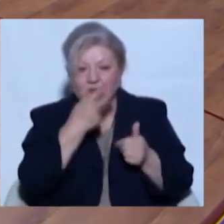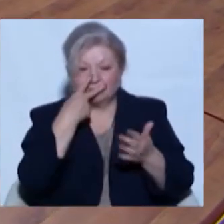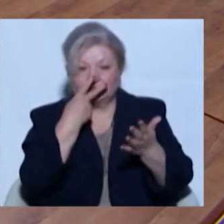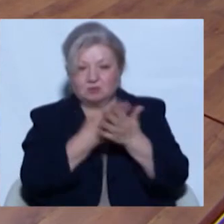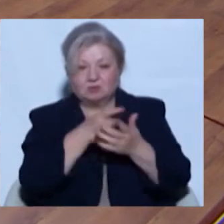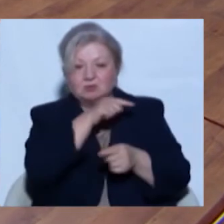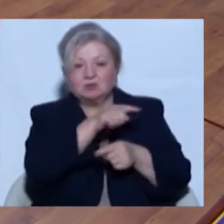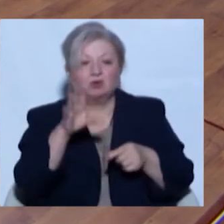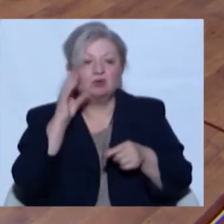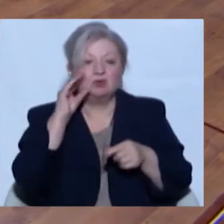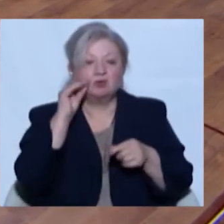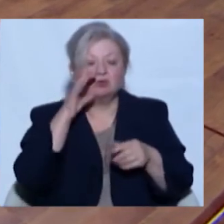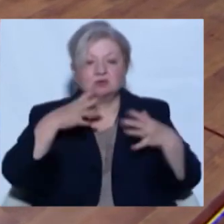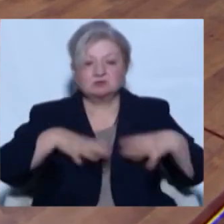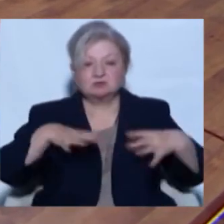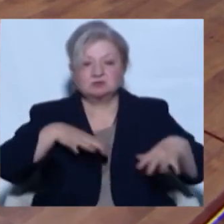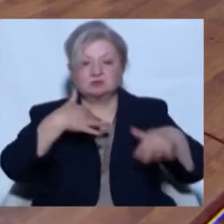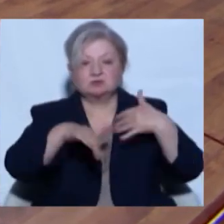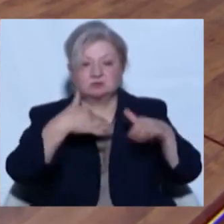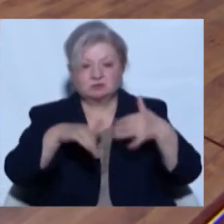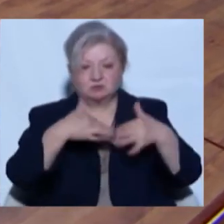აჩენდა იმ დროინდელი საქართველოს სისუსტეს და